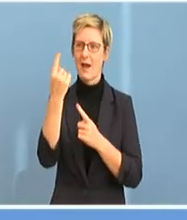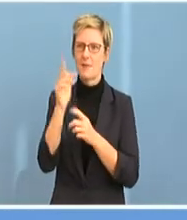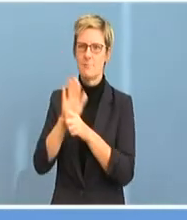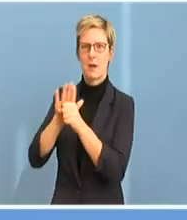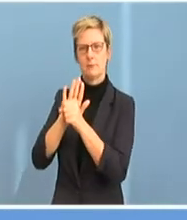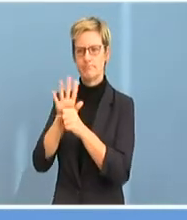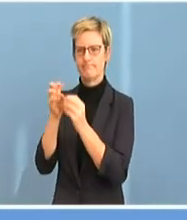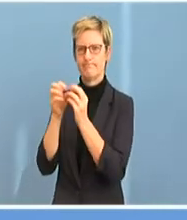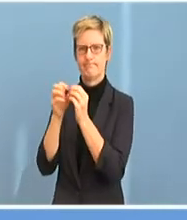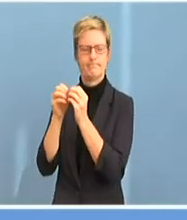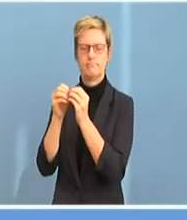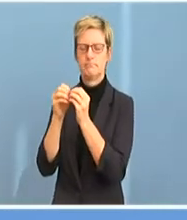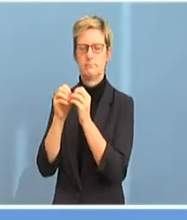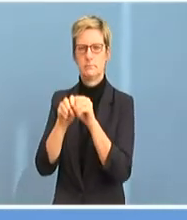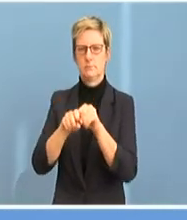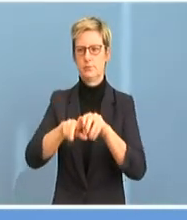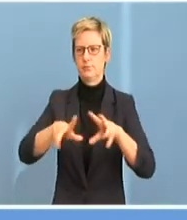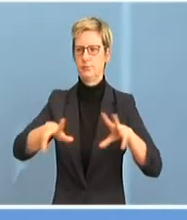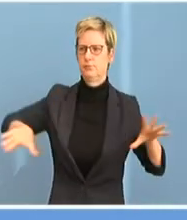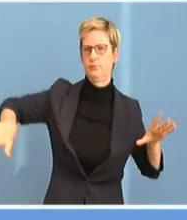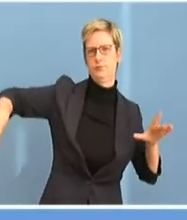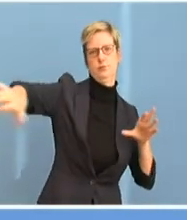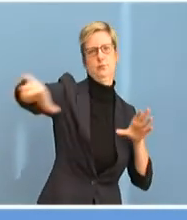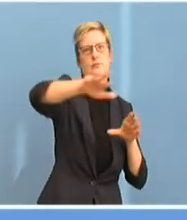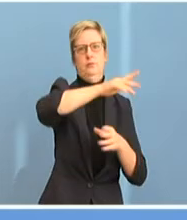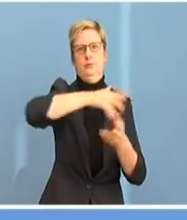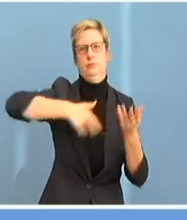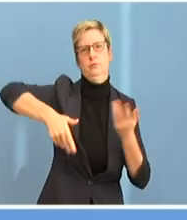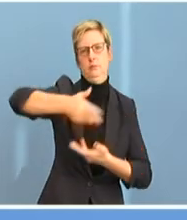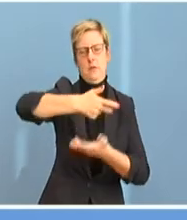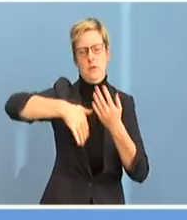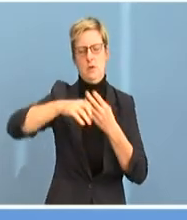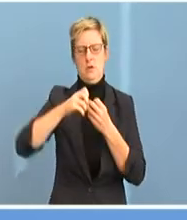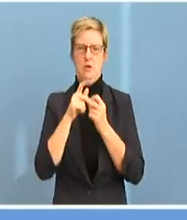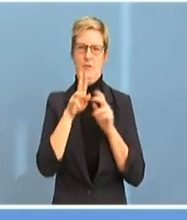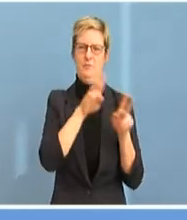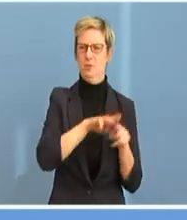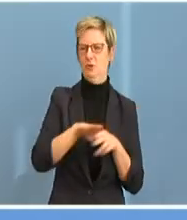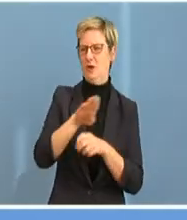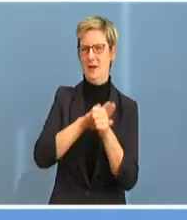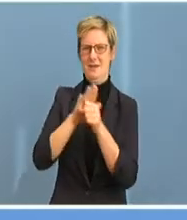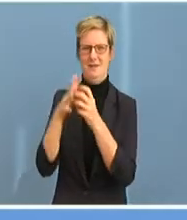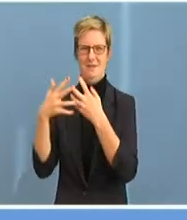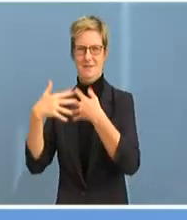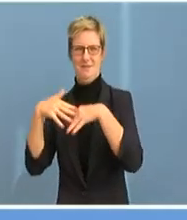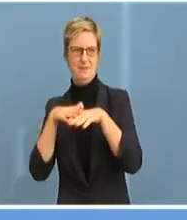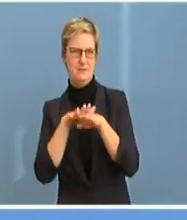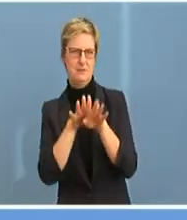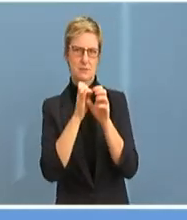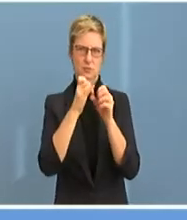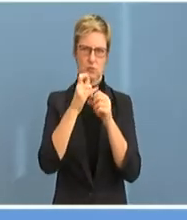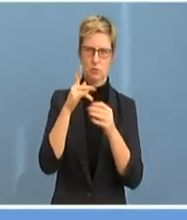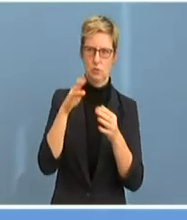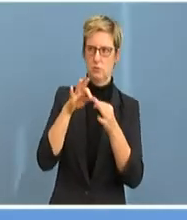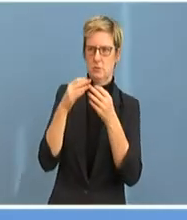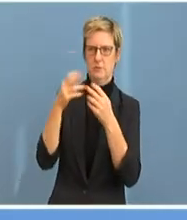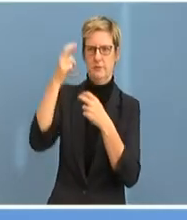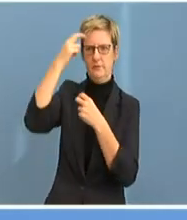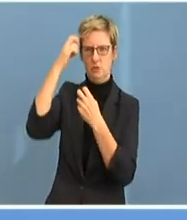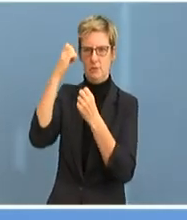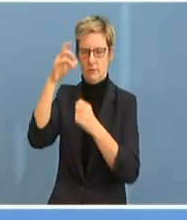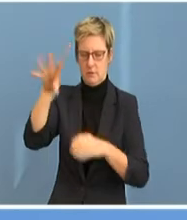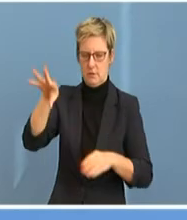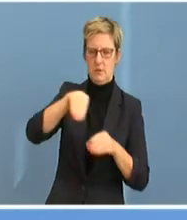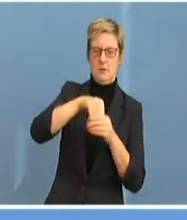breite Spannbreite, Gott sei Dank, in einem Land mit einer unabhängigen Wissenschaft. Und die fließt ein in die verschiedenen